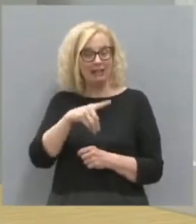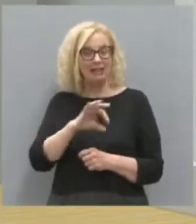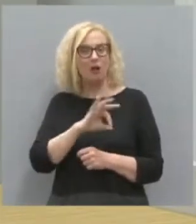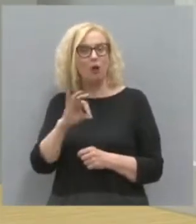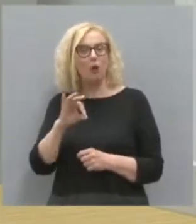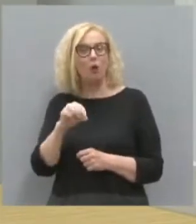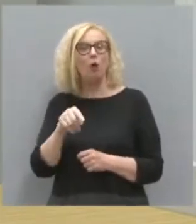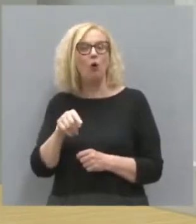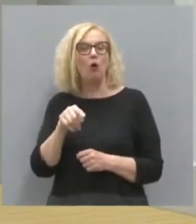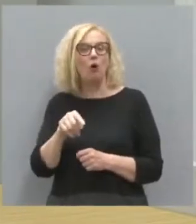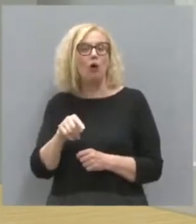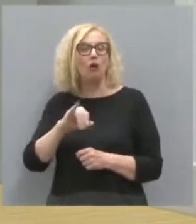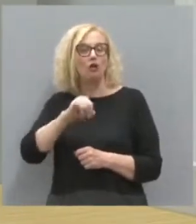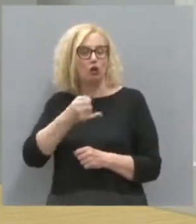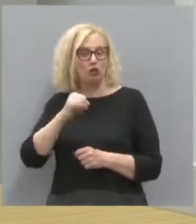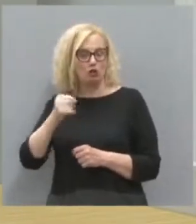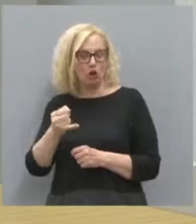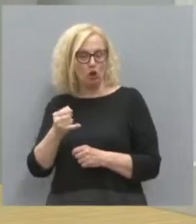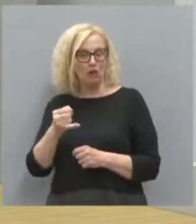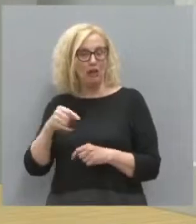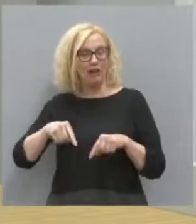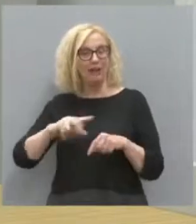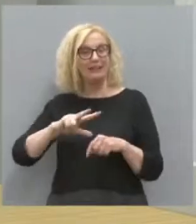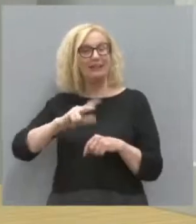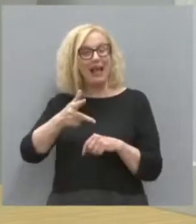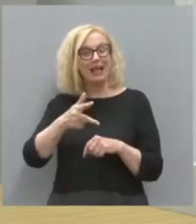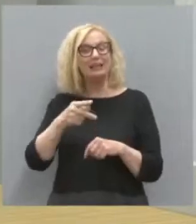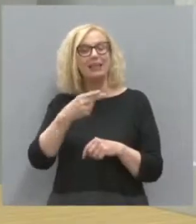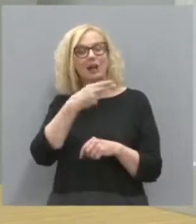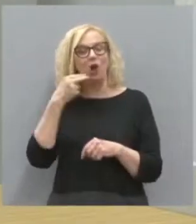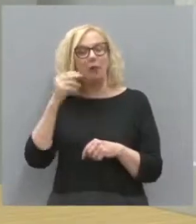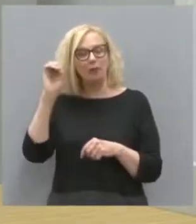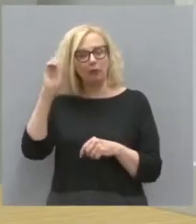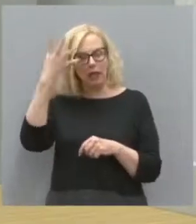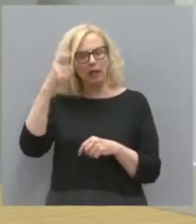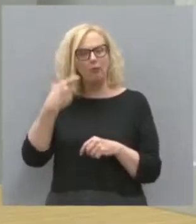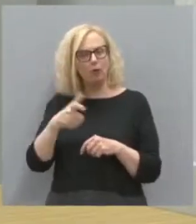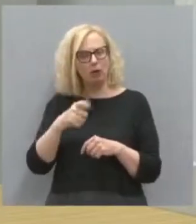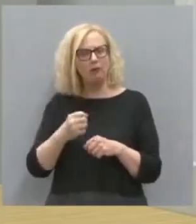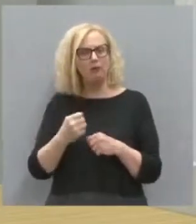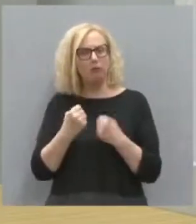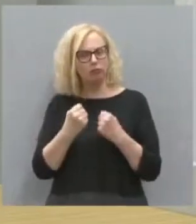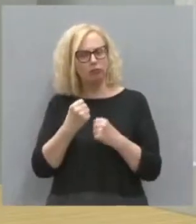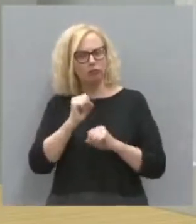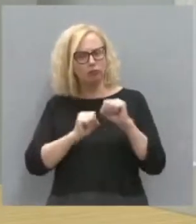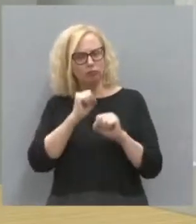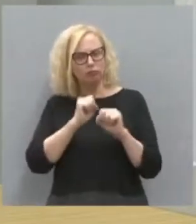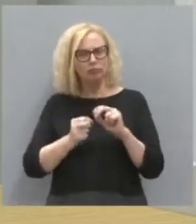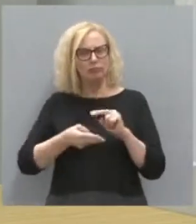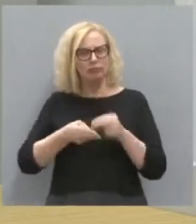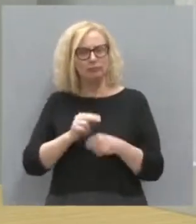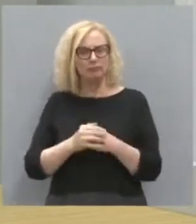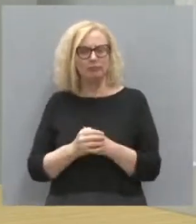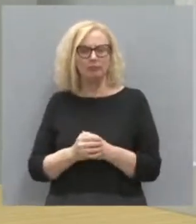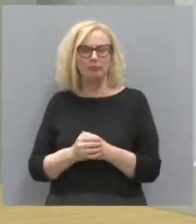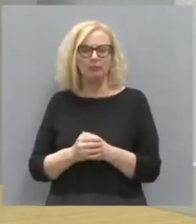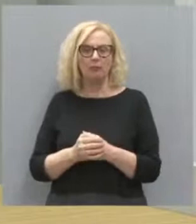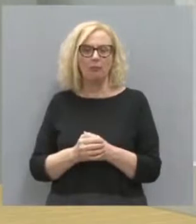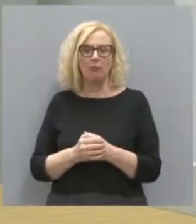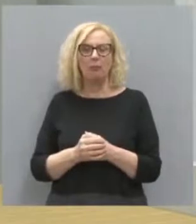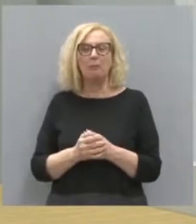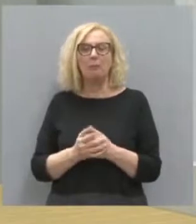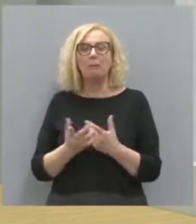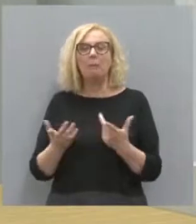si è visto che facendo una terza dose con moderna la capacità di resistenza aumenta molto di più ripeto non esclude assolutamente di poter